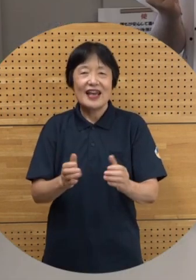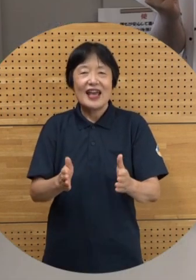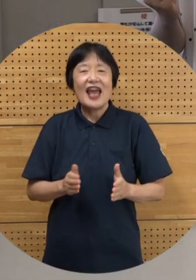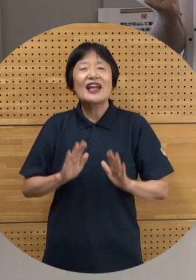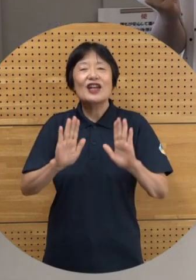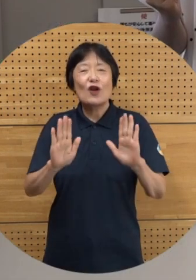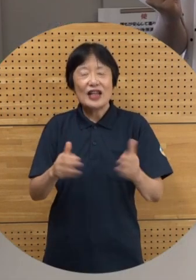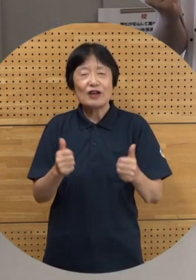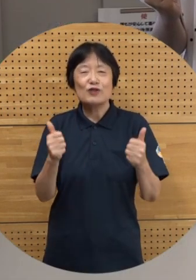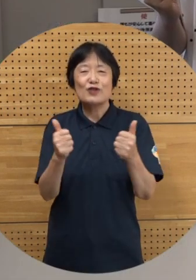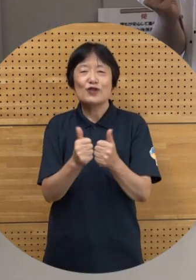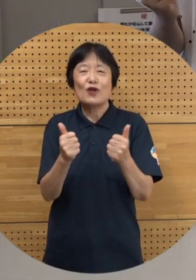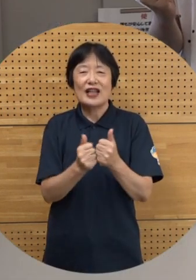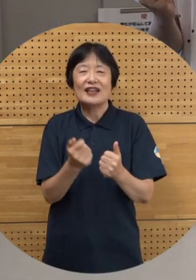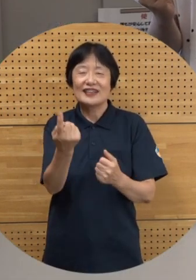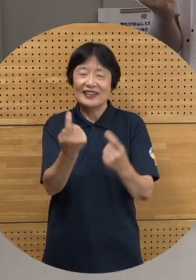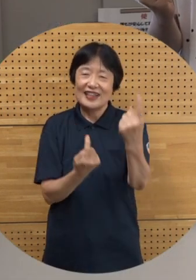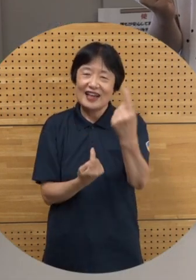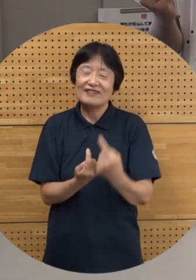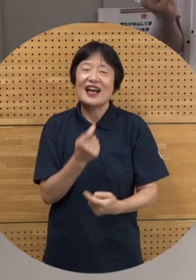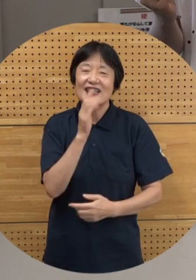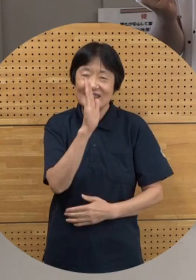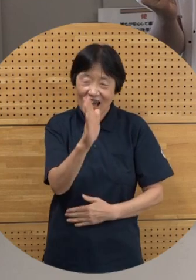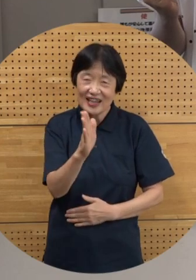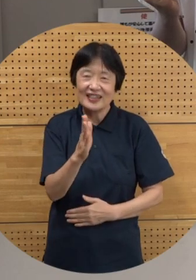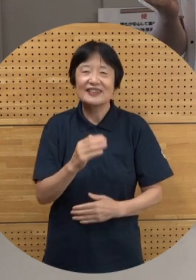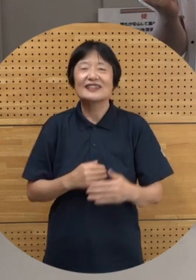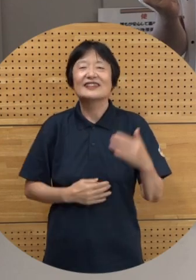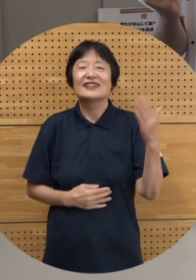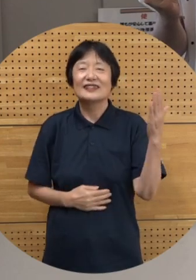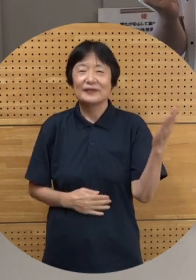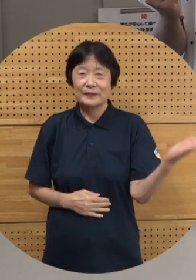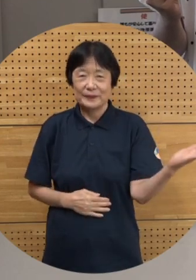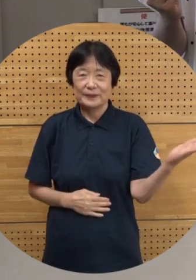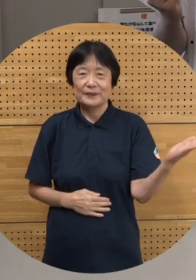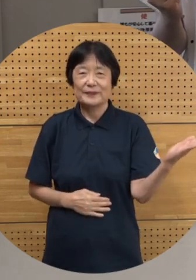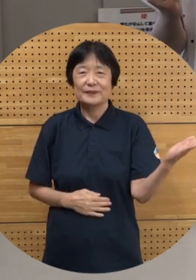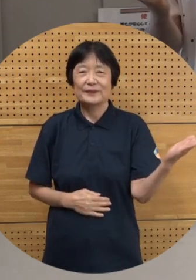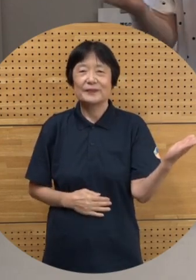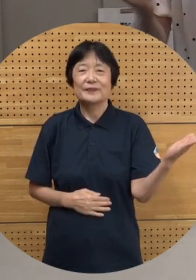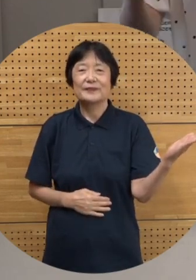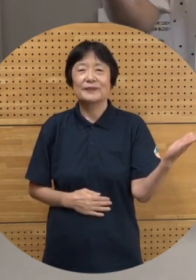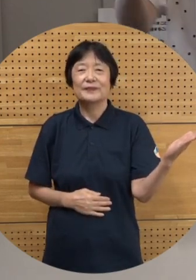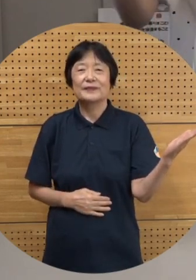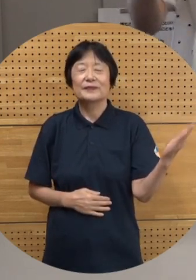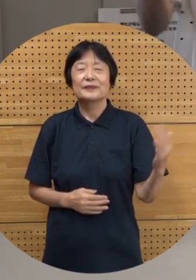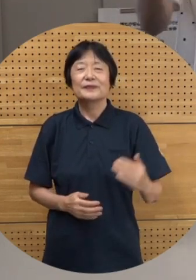にご相談ください。暮らしの相談支援室でした。